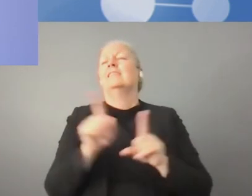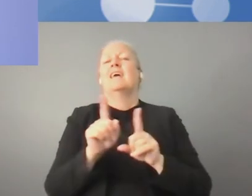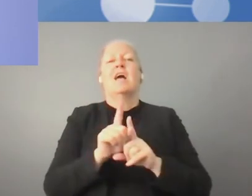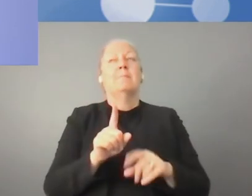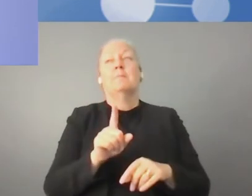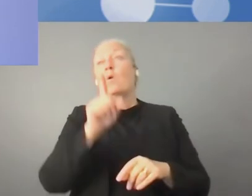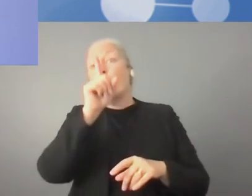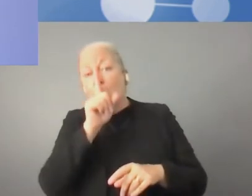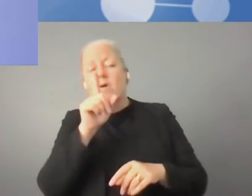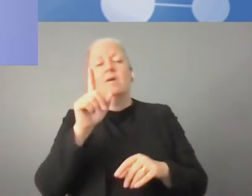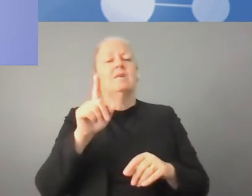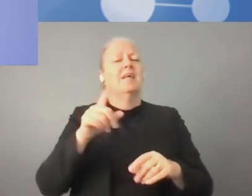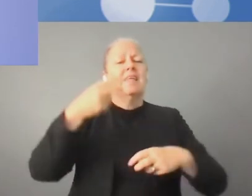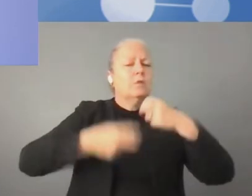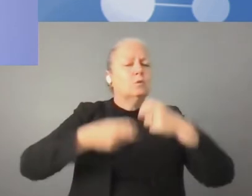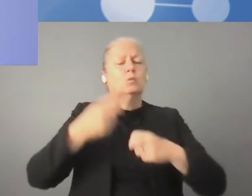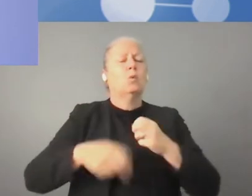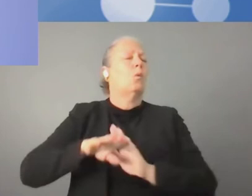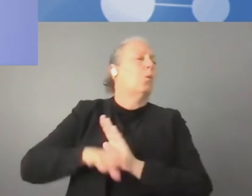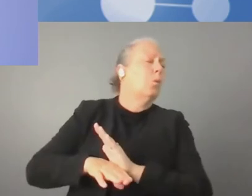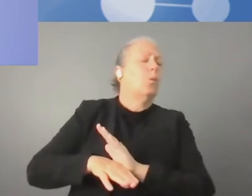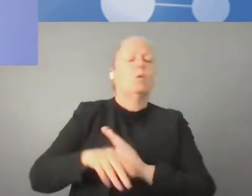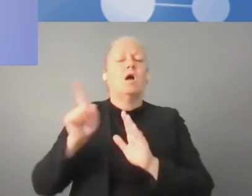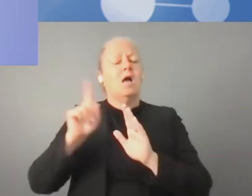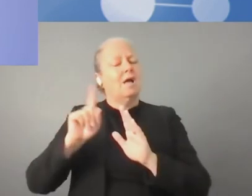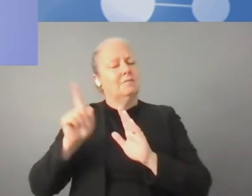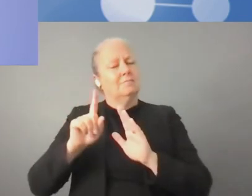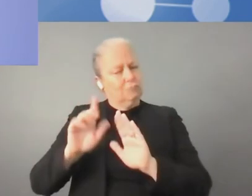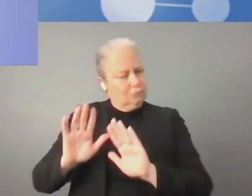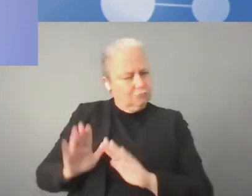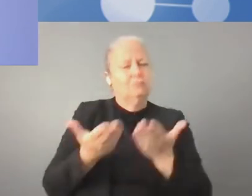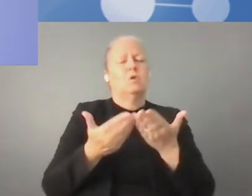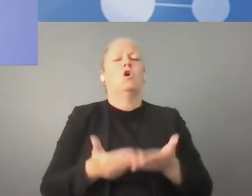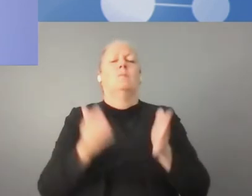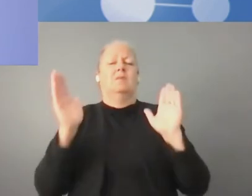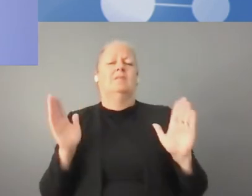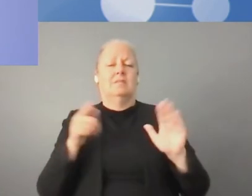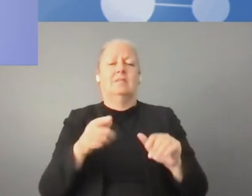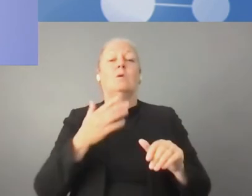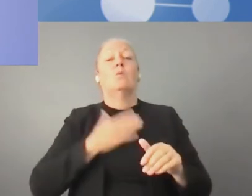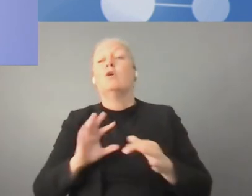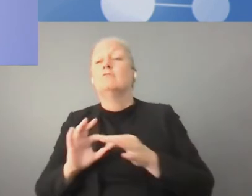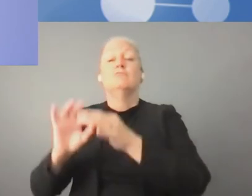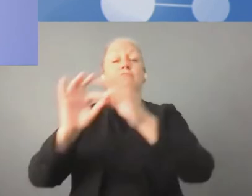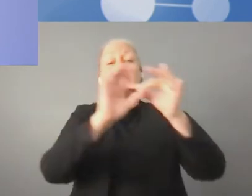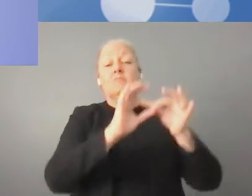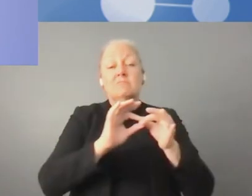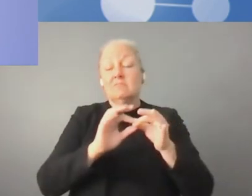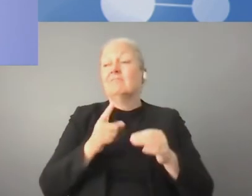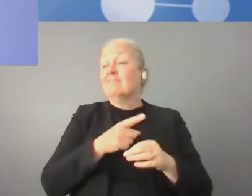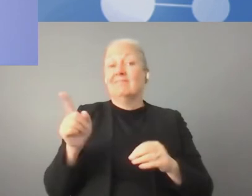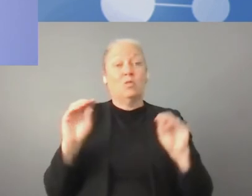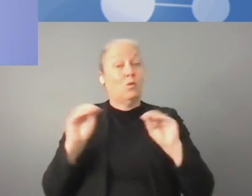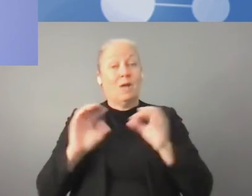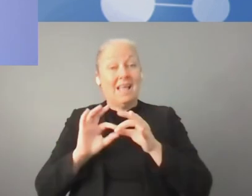开放的公共的数字空间、互联网空间，这是一个非常复杂的一个空间，